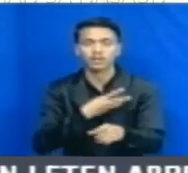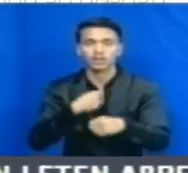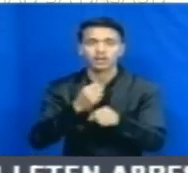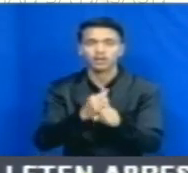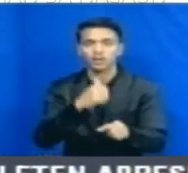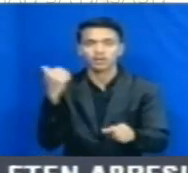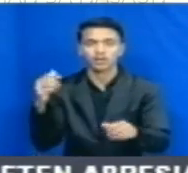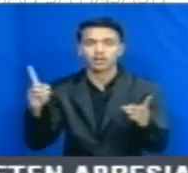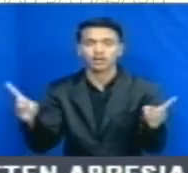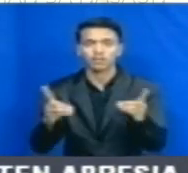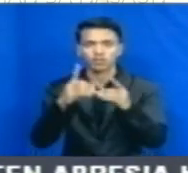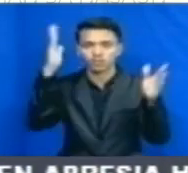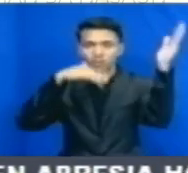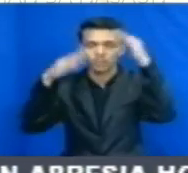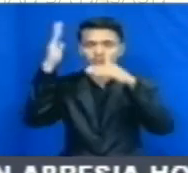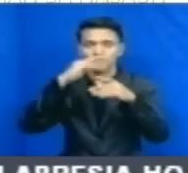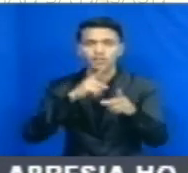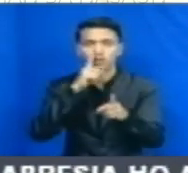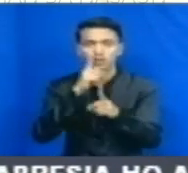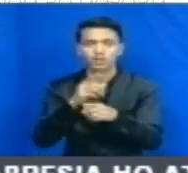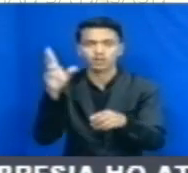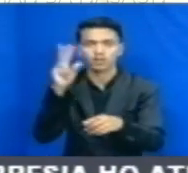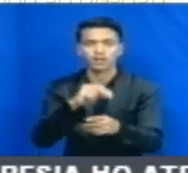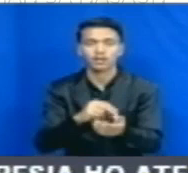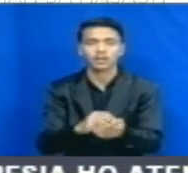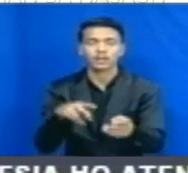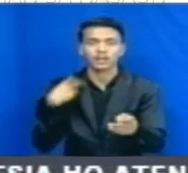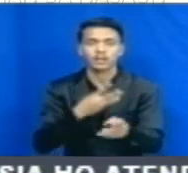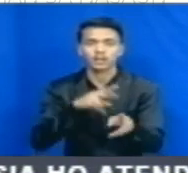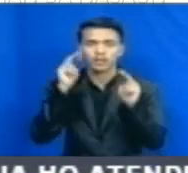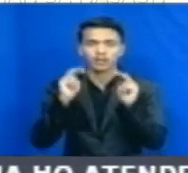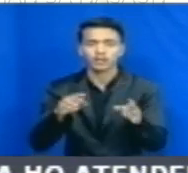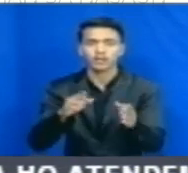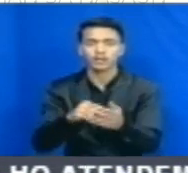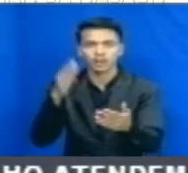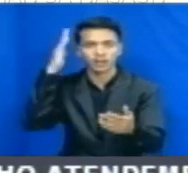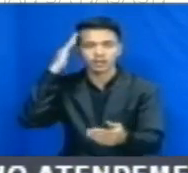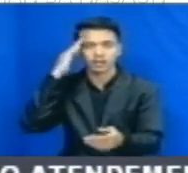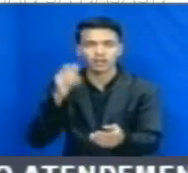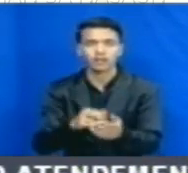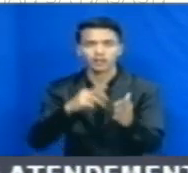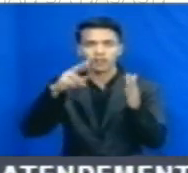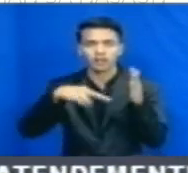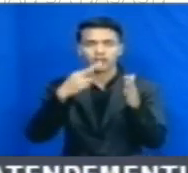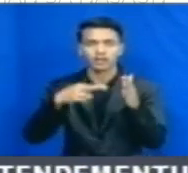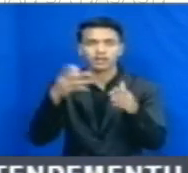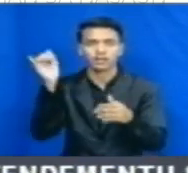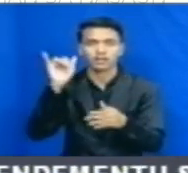problema Roskalai, tambah nema, tengki hatene. Mata dalan sira, naili rai sira vanu